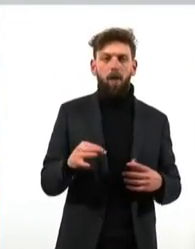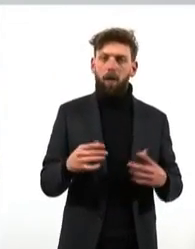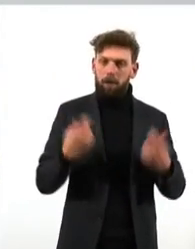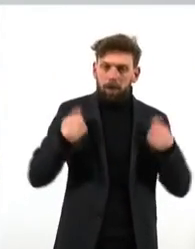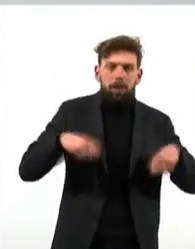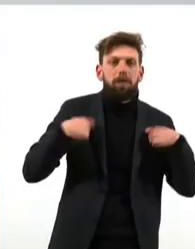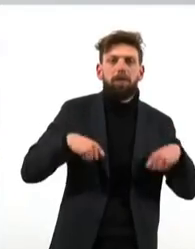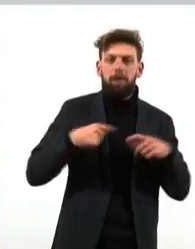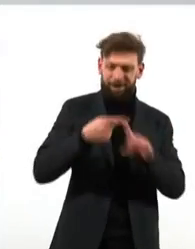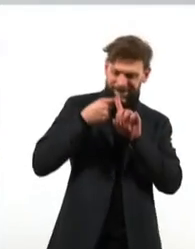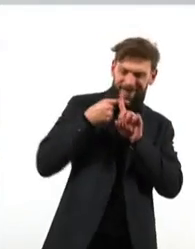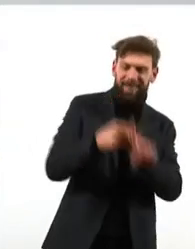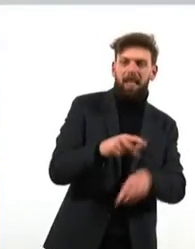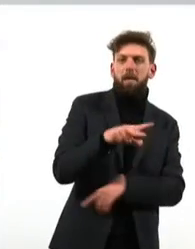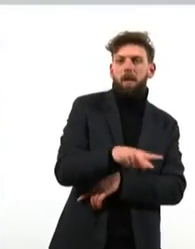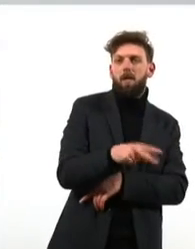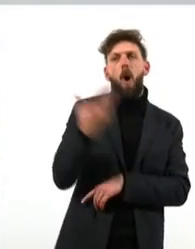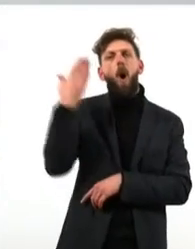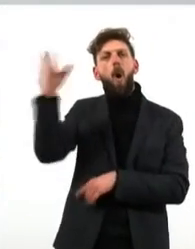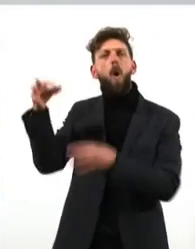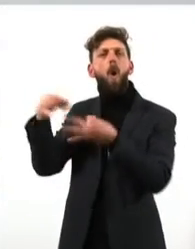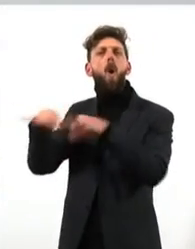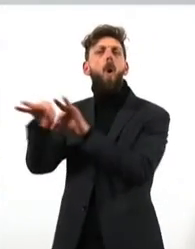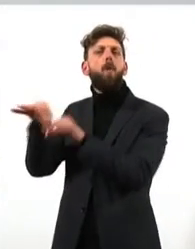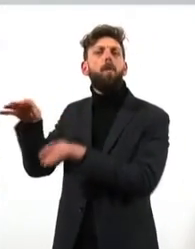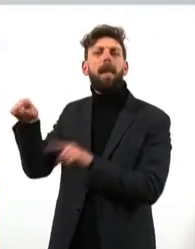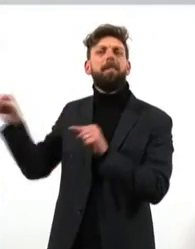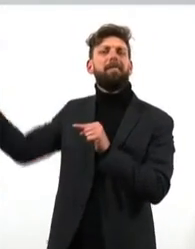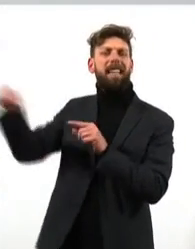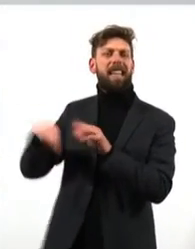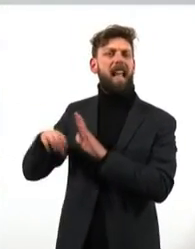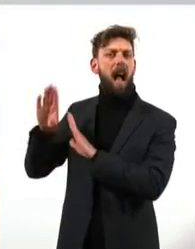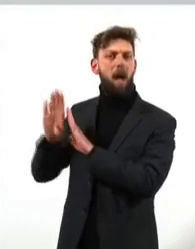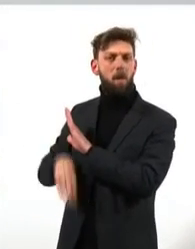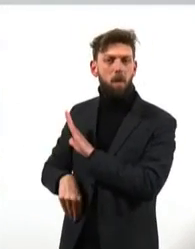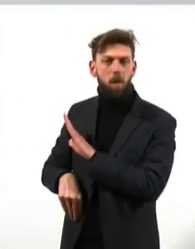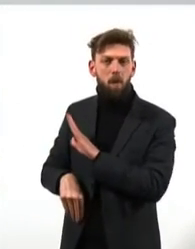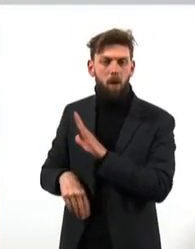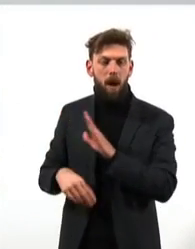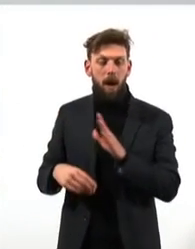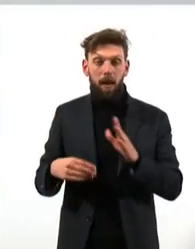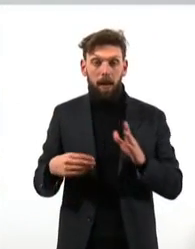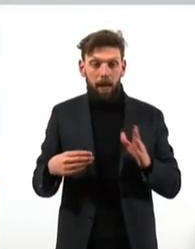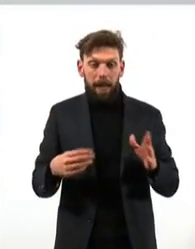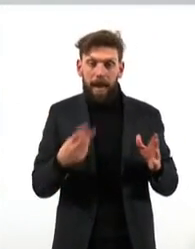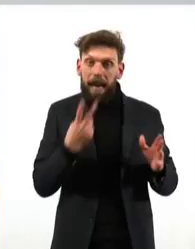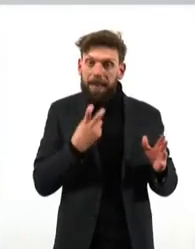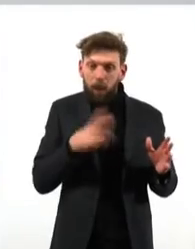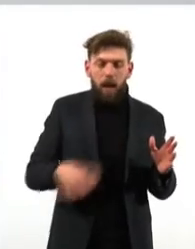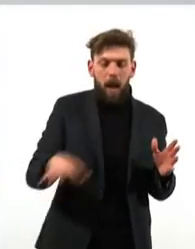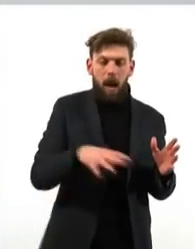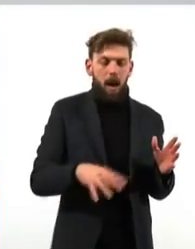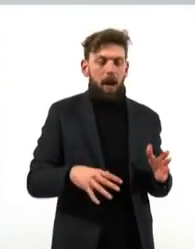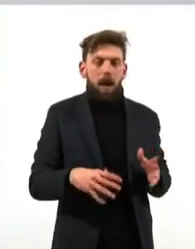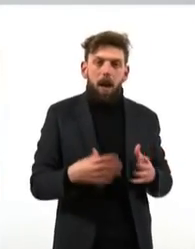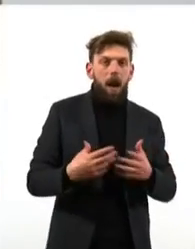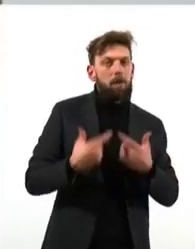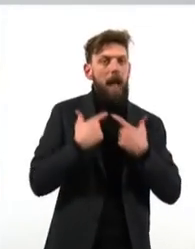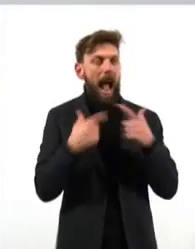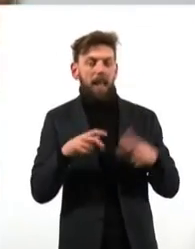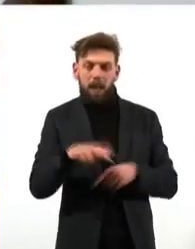logement et dans lequel, sans doute, les citoyens trouvent que c'est le plus compliqué d'accéder à un logement. Donc, du